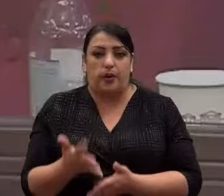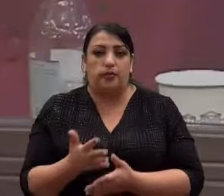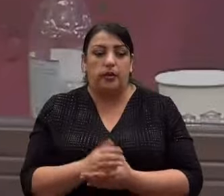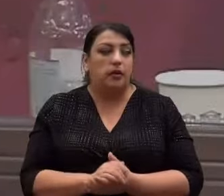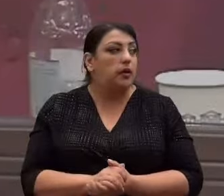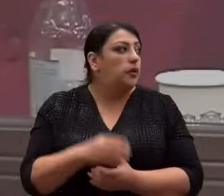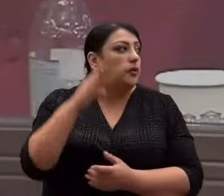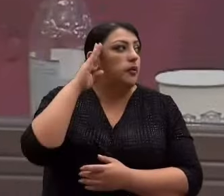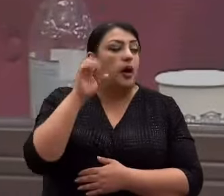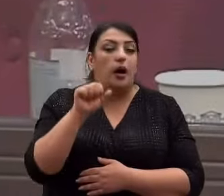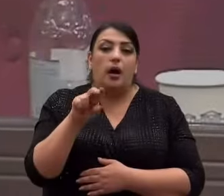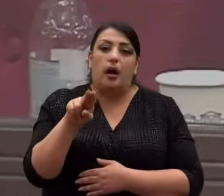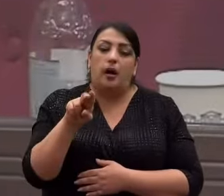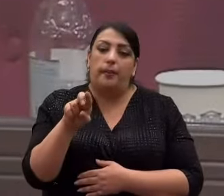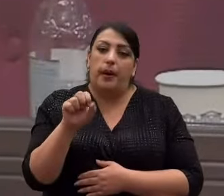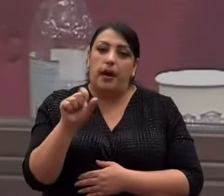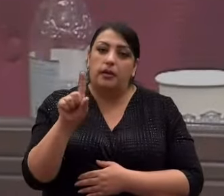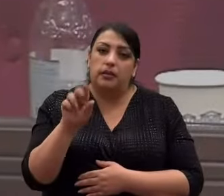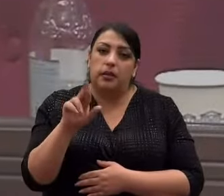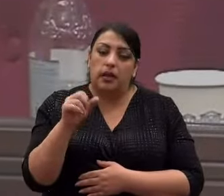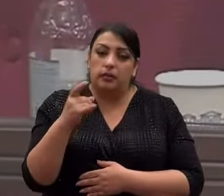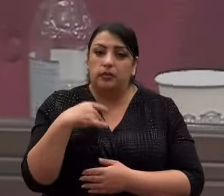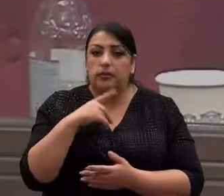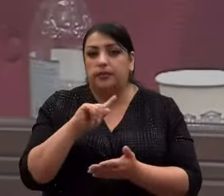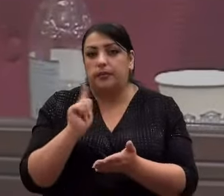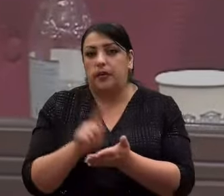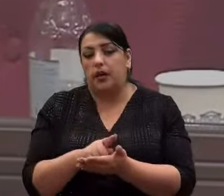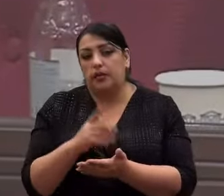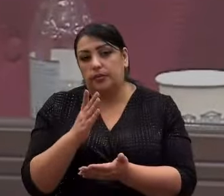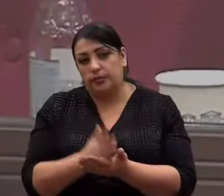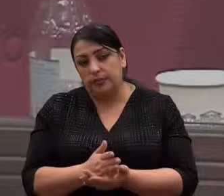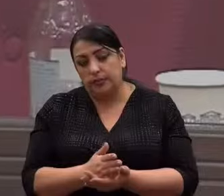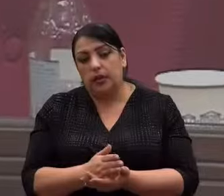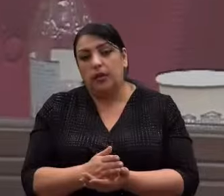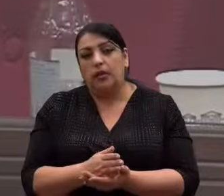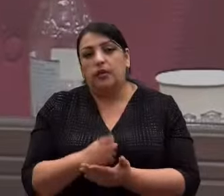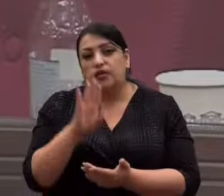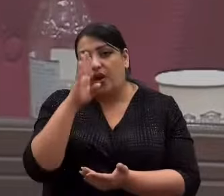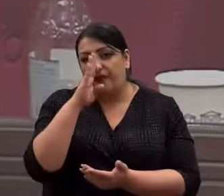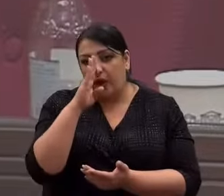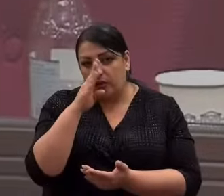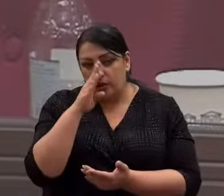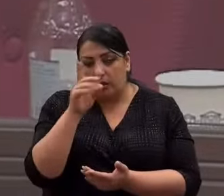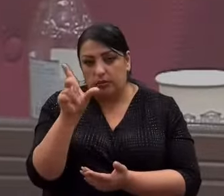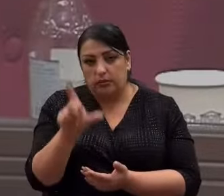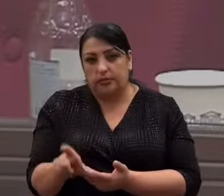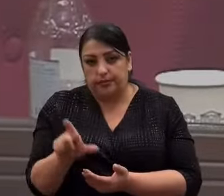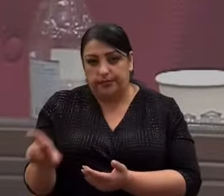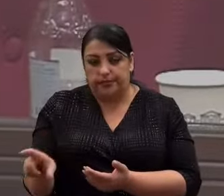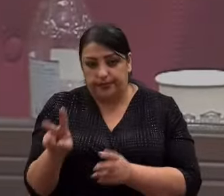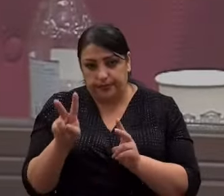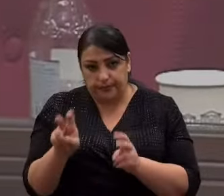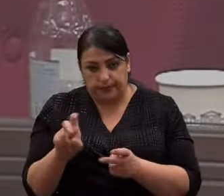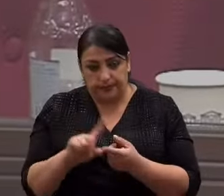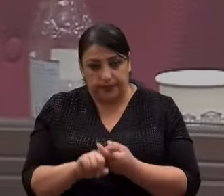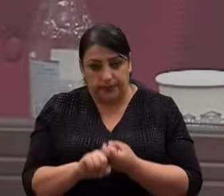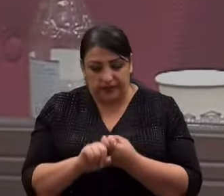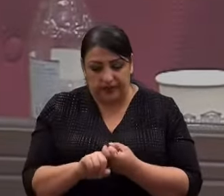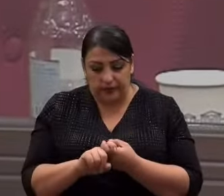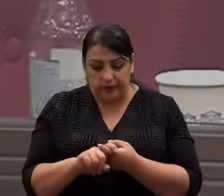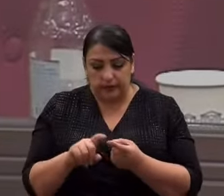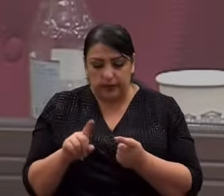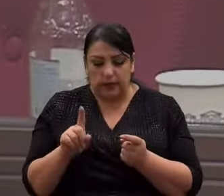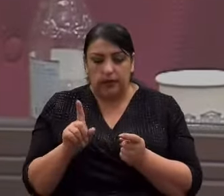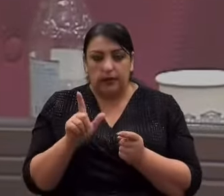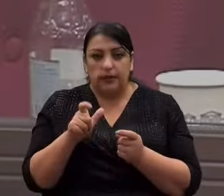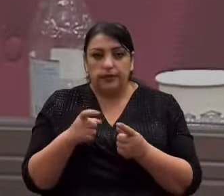Պարոն Աբազյան, շնորհակալություն։ Ես երկու հարց ունեմ։ Մեկը վերաբերվում է դավաճանների հետ կապված մի շարք կահարույց